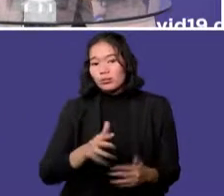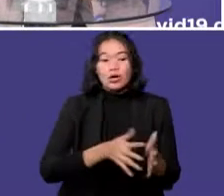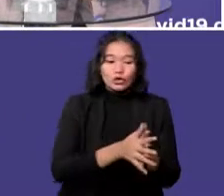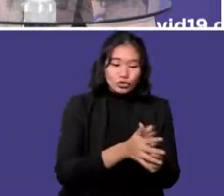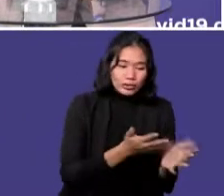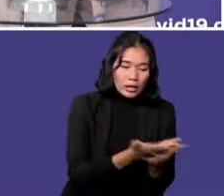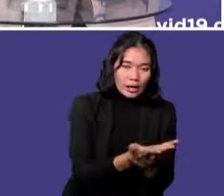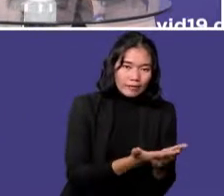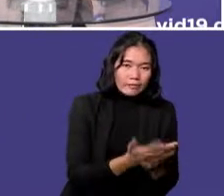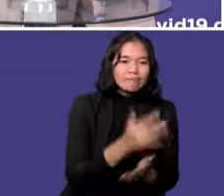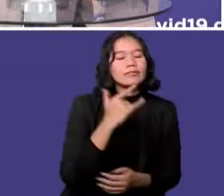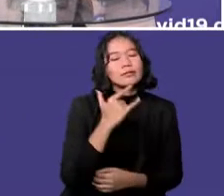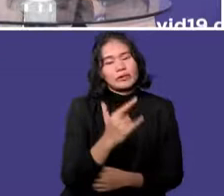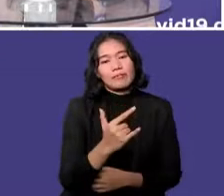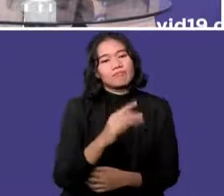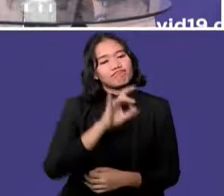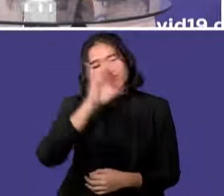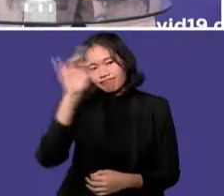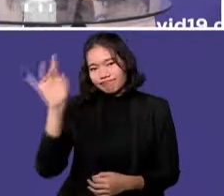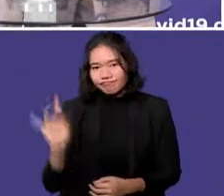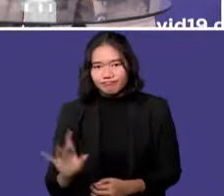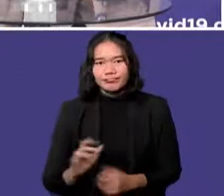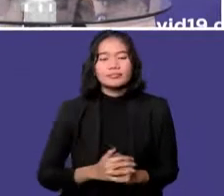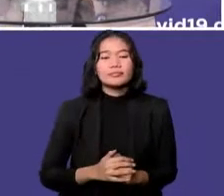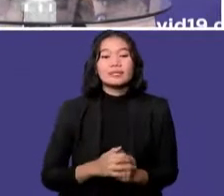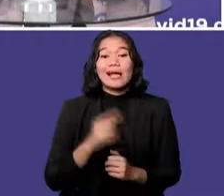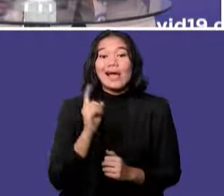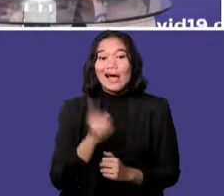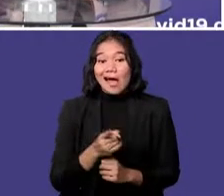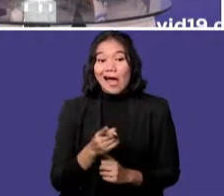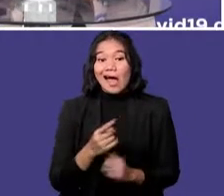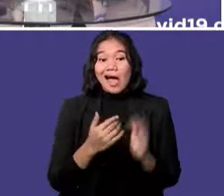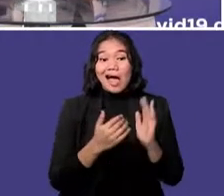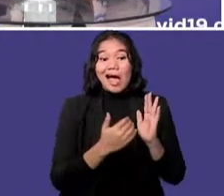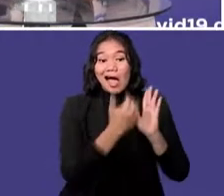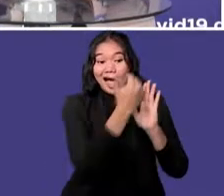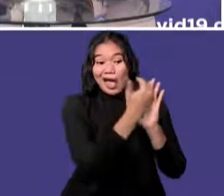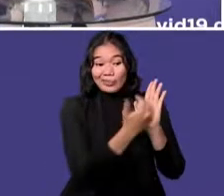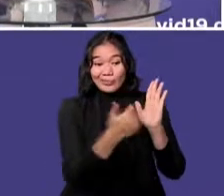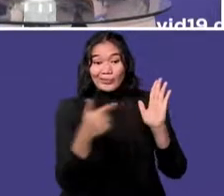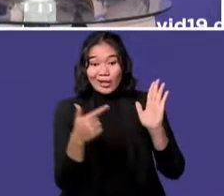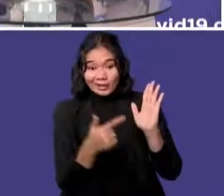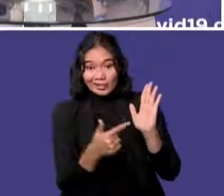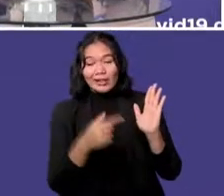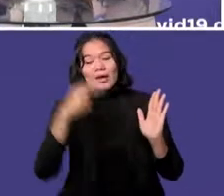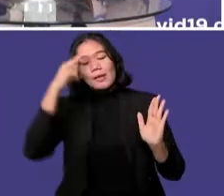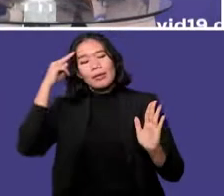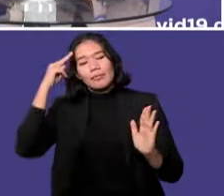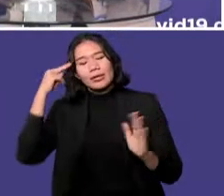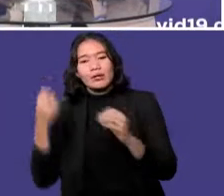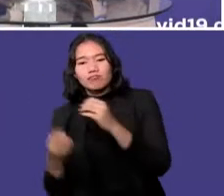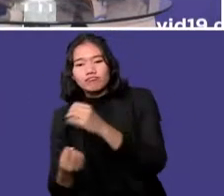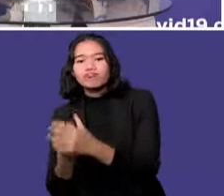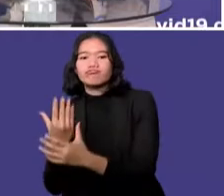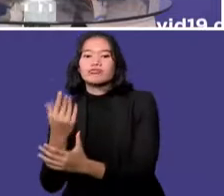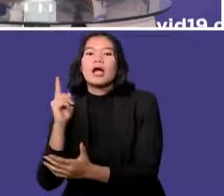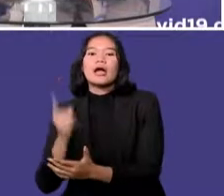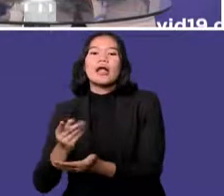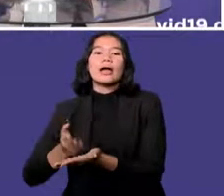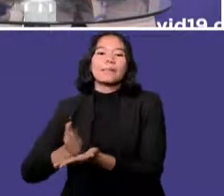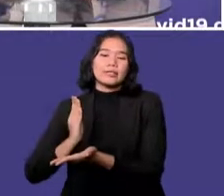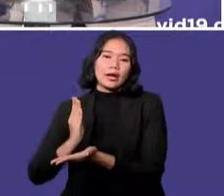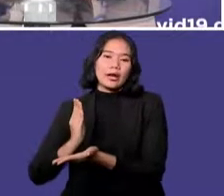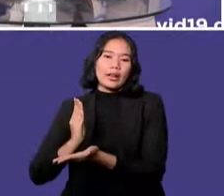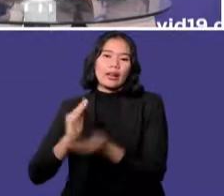gedung ataupun untuk melakukan hal-hal apa saja. Nah, untuk mendukung ini pemerintah sudah mengeluarkan